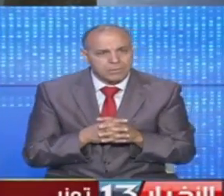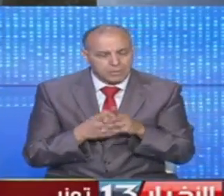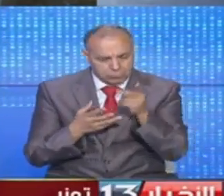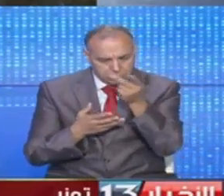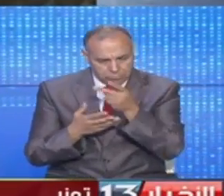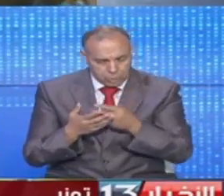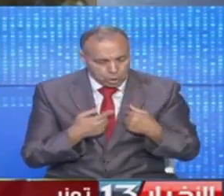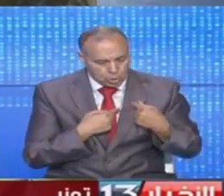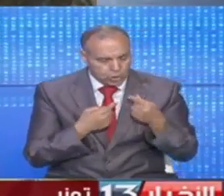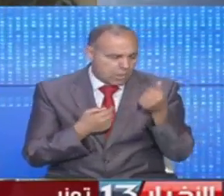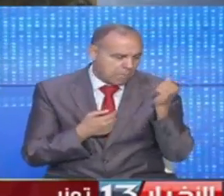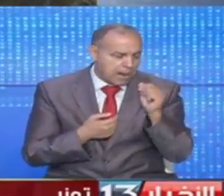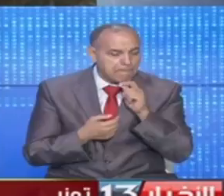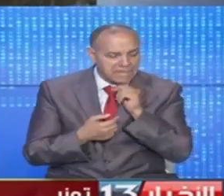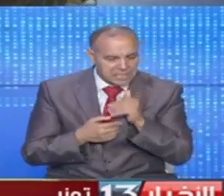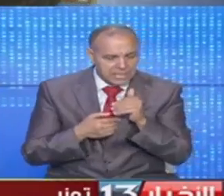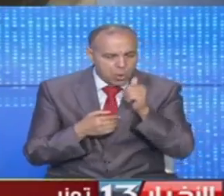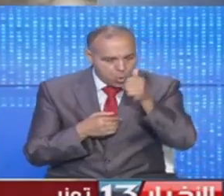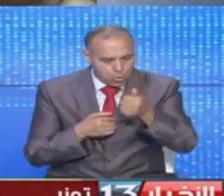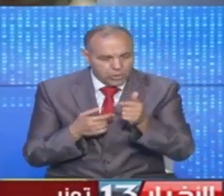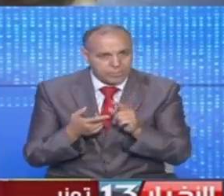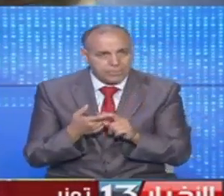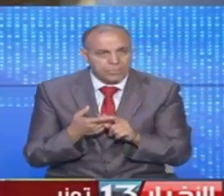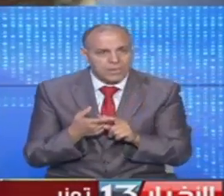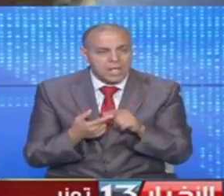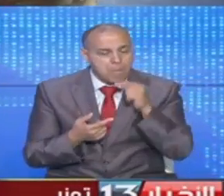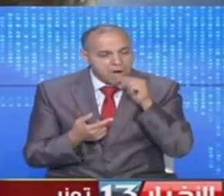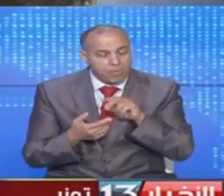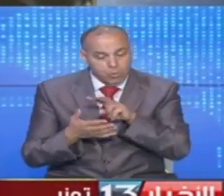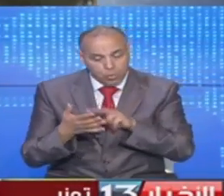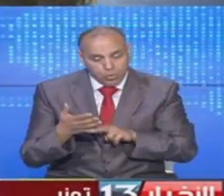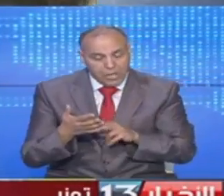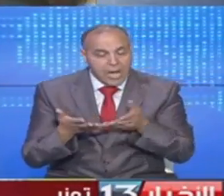ورسمت وجينا من أمس وما زلنا غدوة، معناها مغرومة بالمطالعة